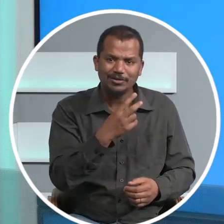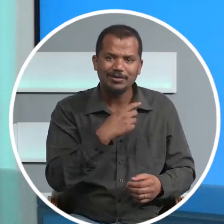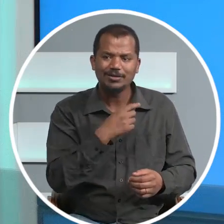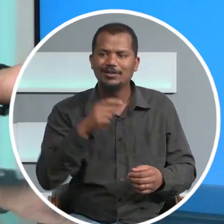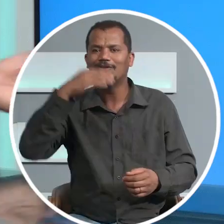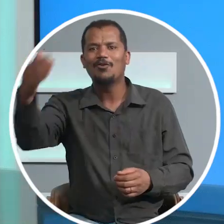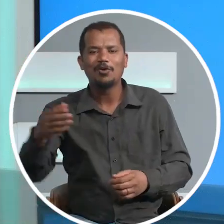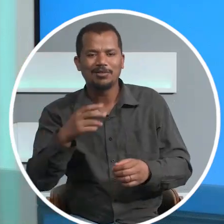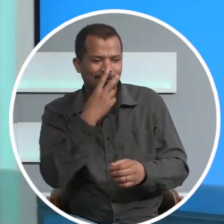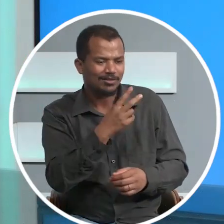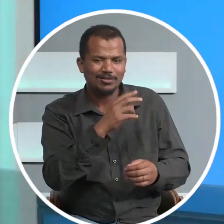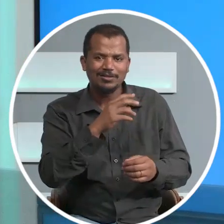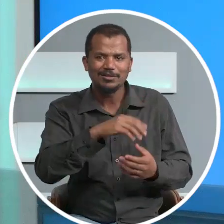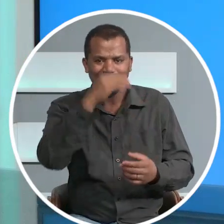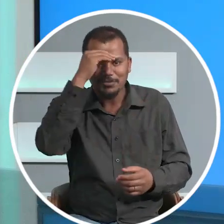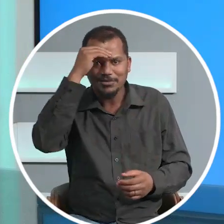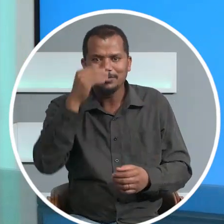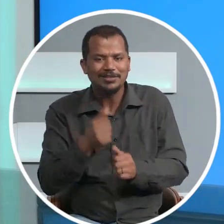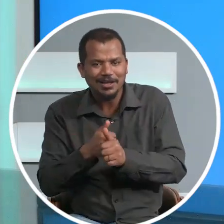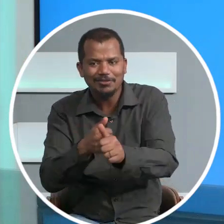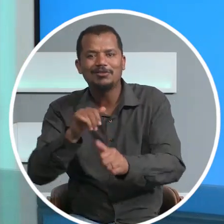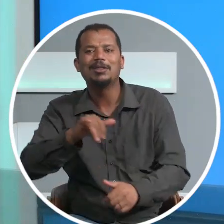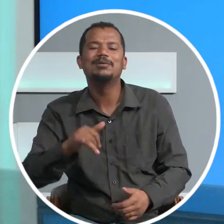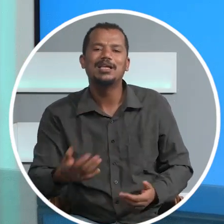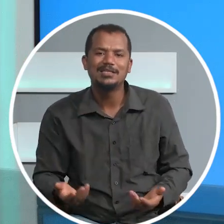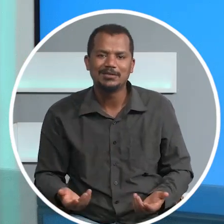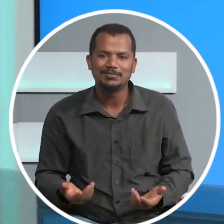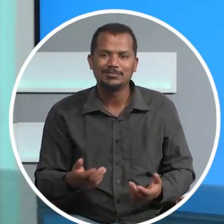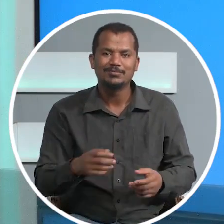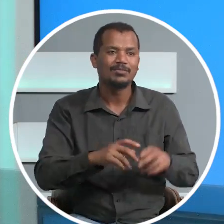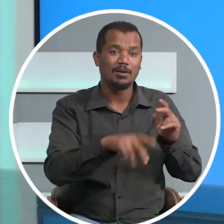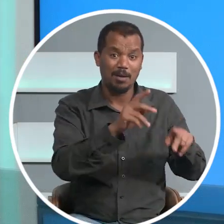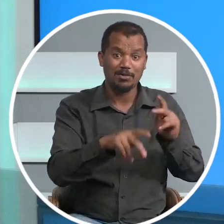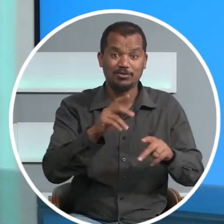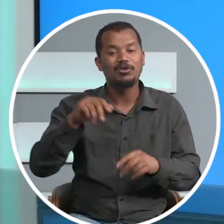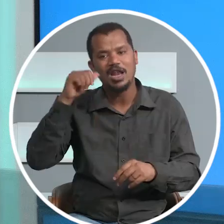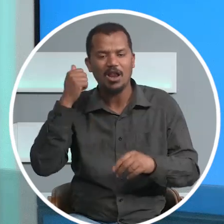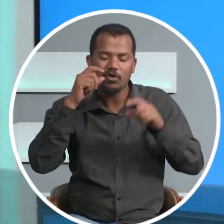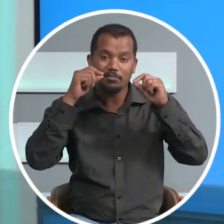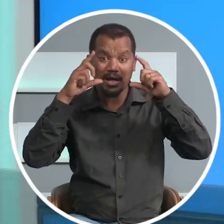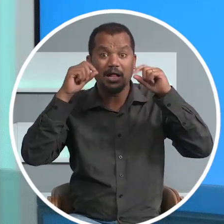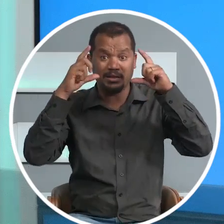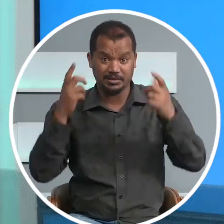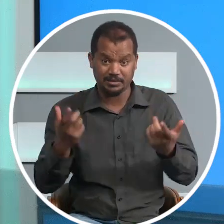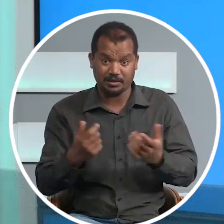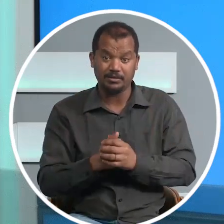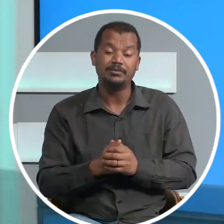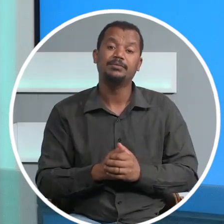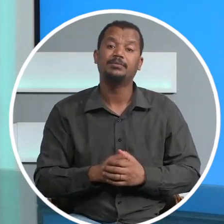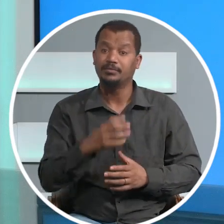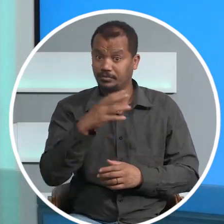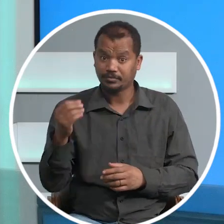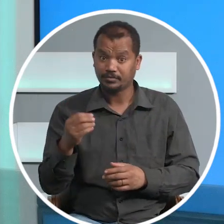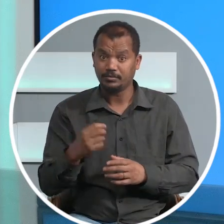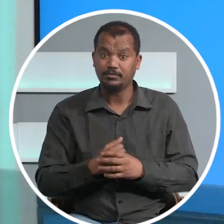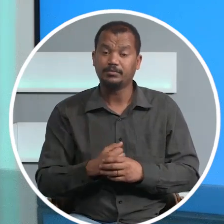ከድነው ተጠያ የሆነ ሰንተናል አንዳንዴ የምናመጣቸው ፕሮጀክቶች ማህበረሰቡን ሌላውንም ያነቃቃ እንዲያነቃቁ መሆን